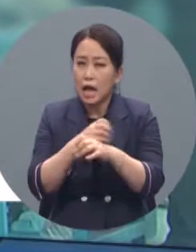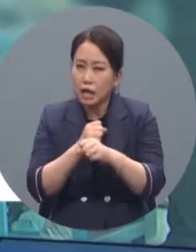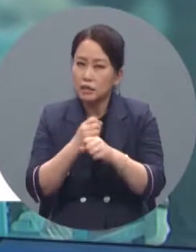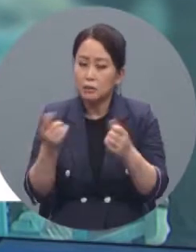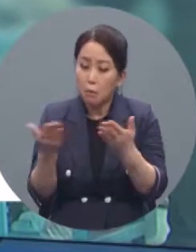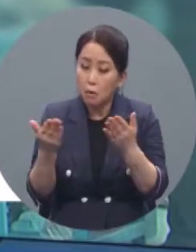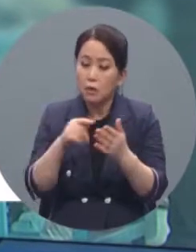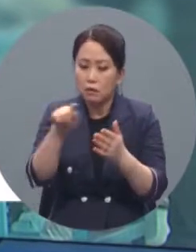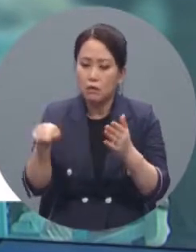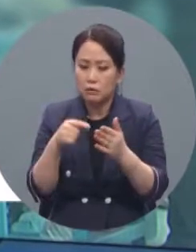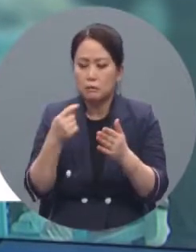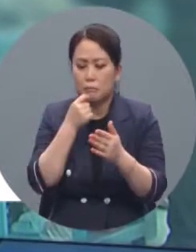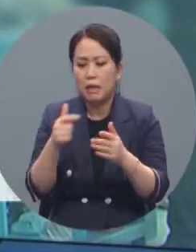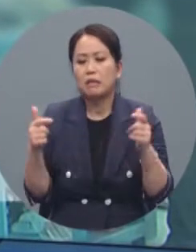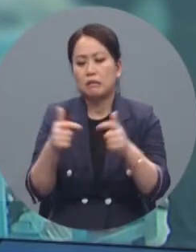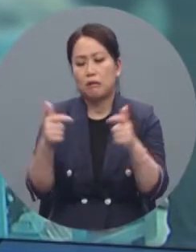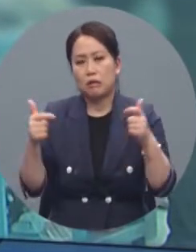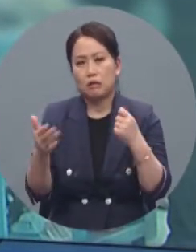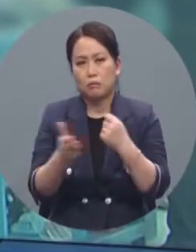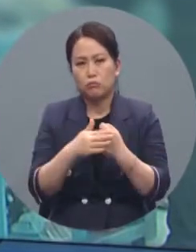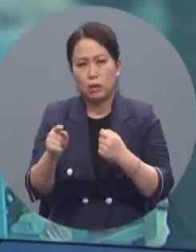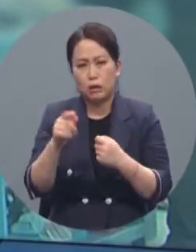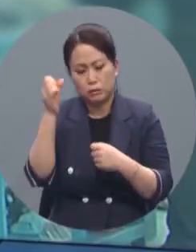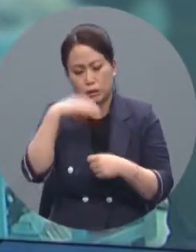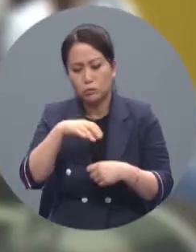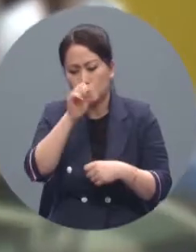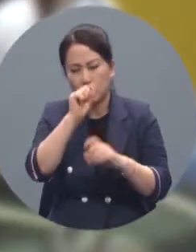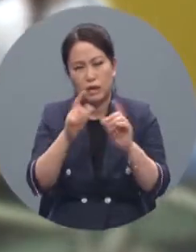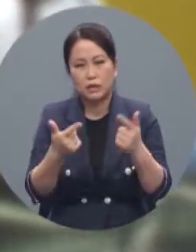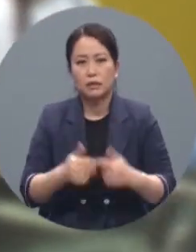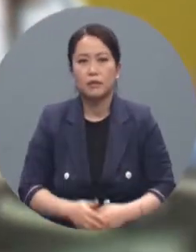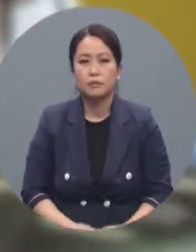않습니다. 박준호 기자가 보도합니다.